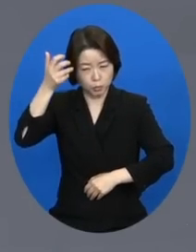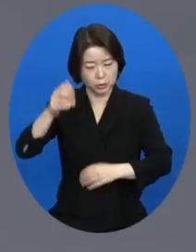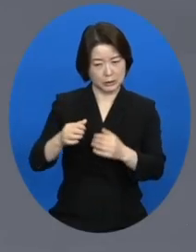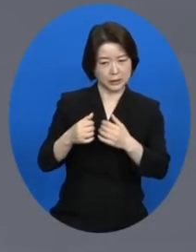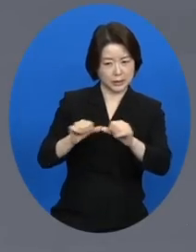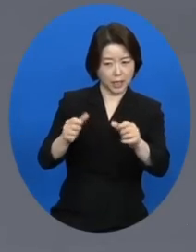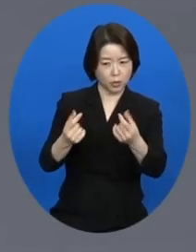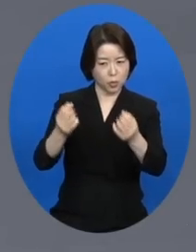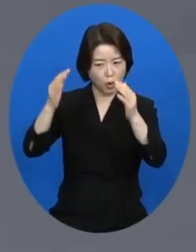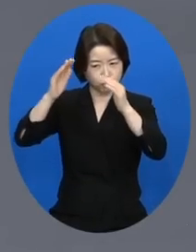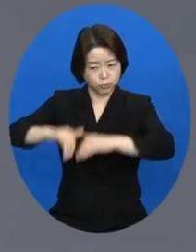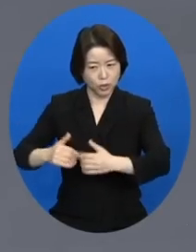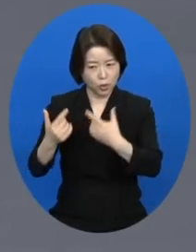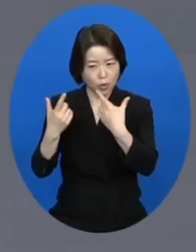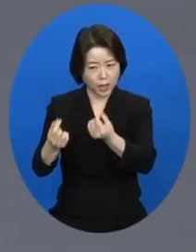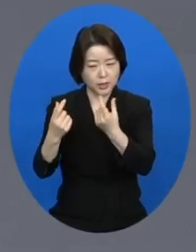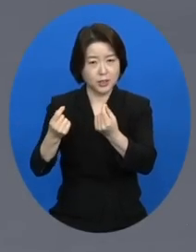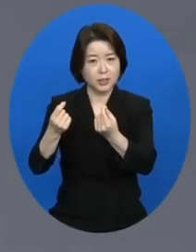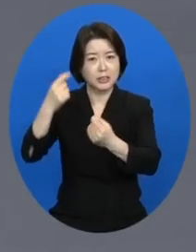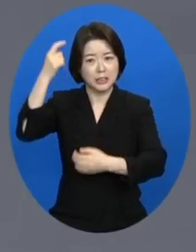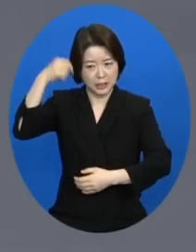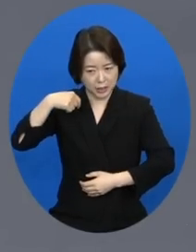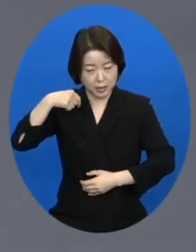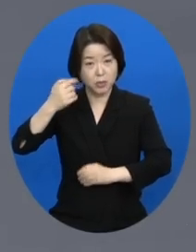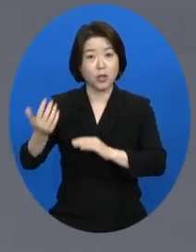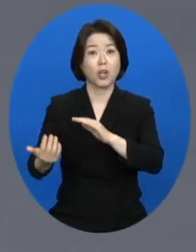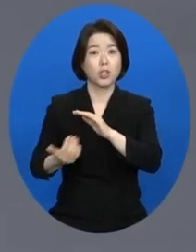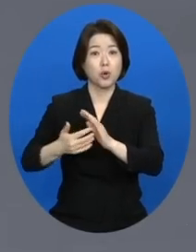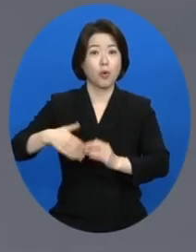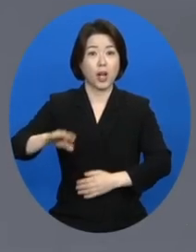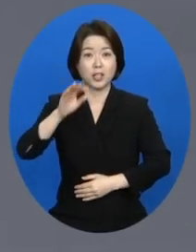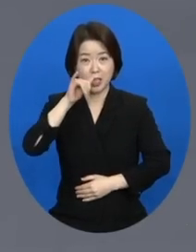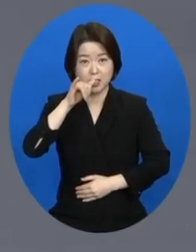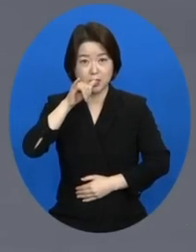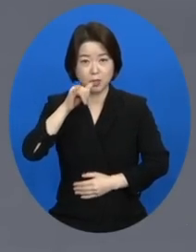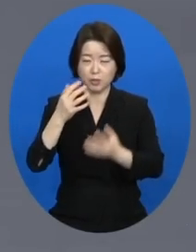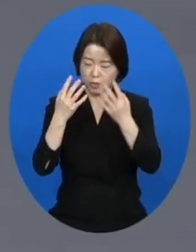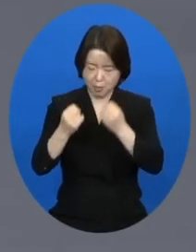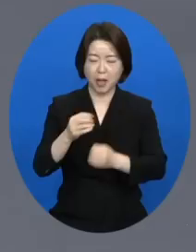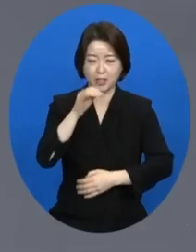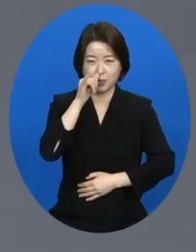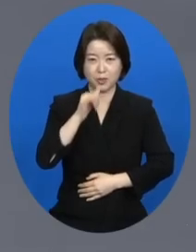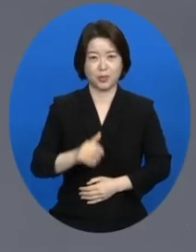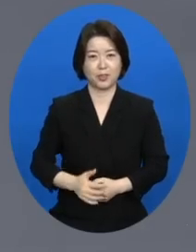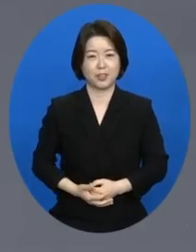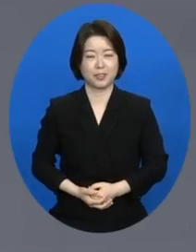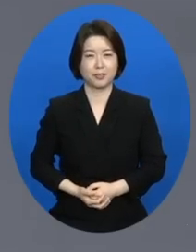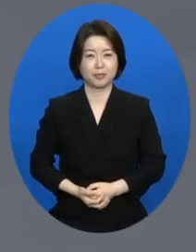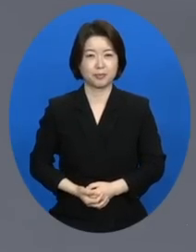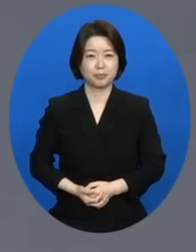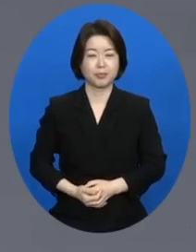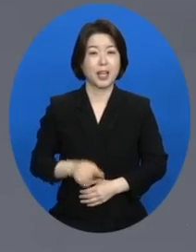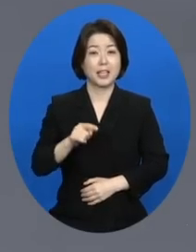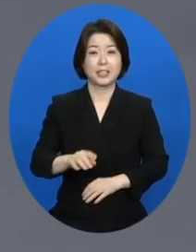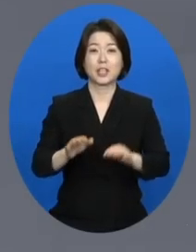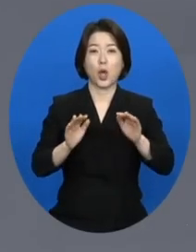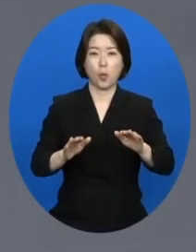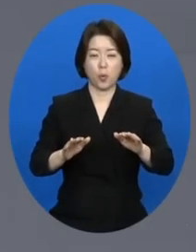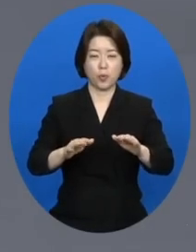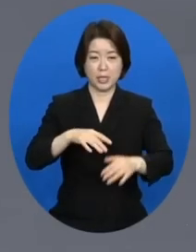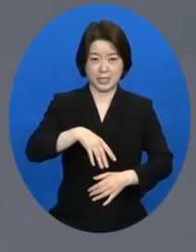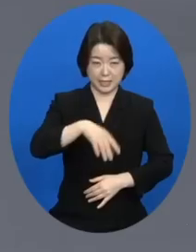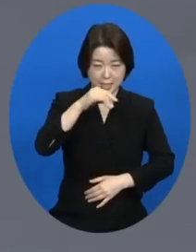깨뜨리고 무너뜨리는 방식으로 이루어질 때가 굉장히 많다는 데 있습니다. 그것이 오늘